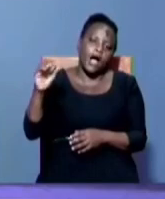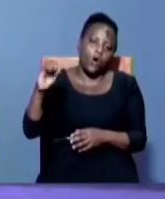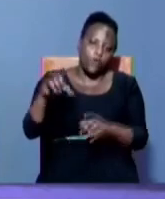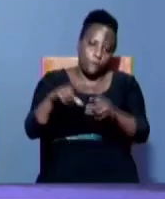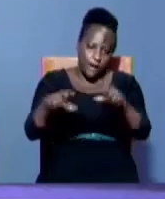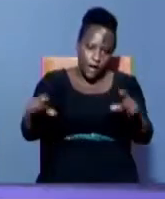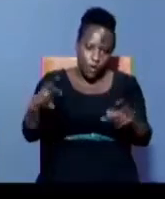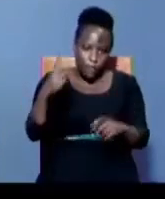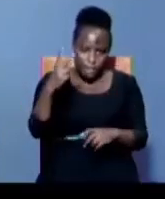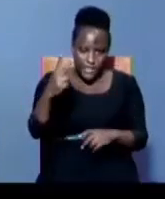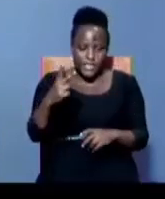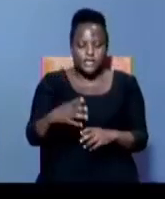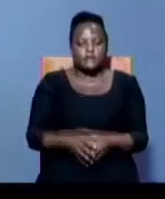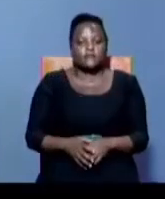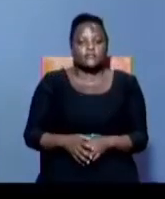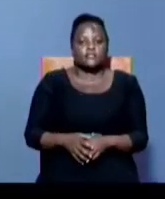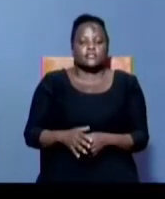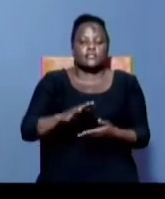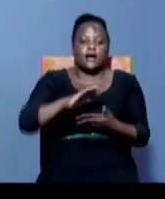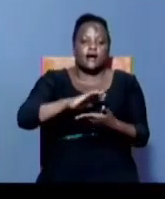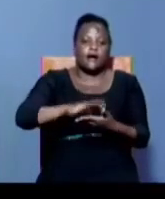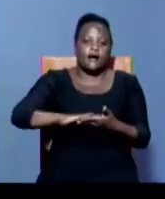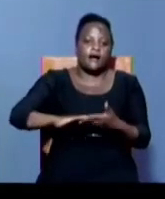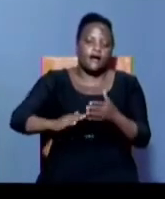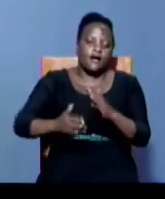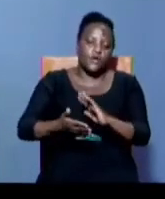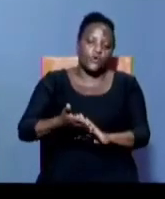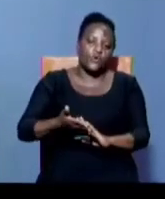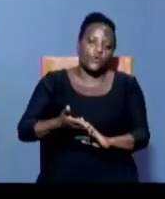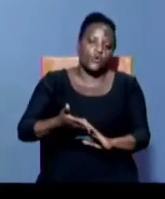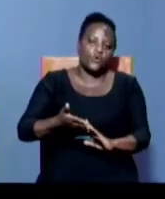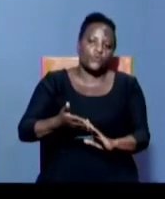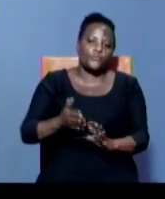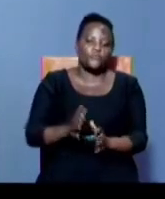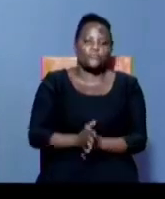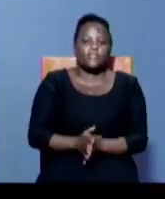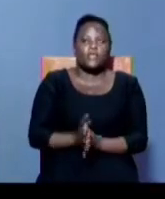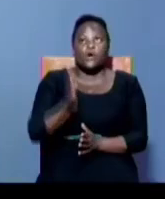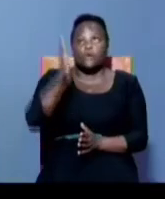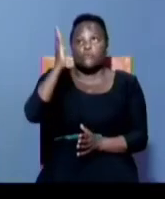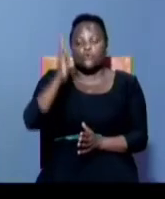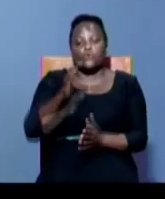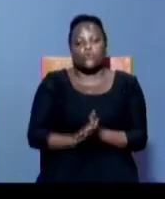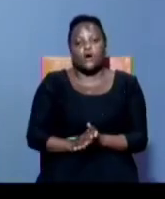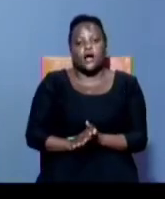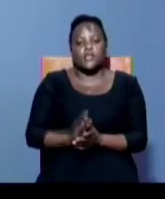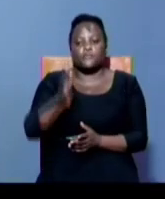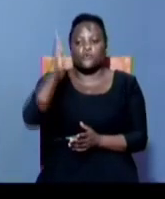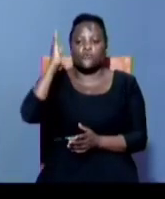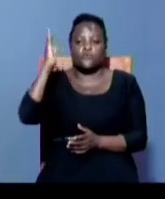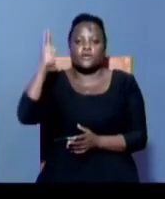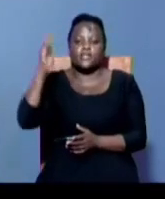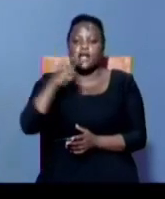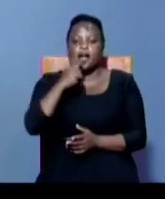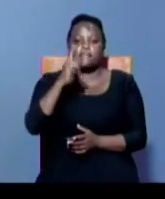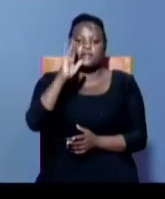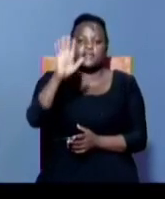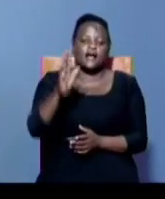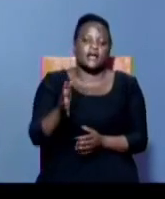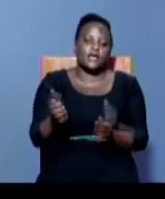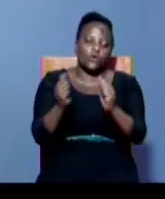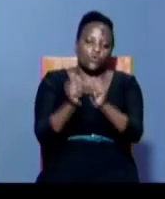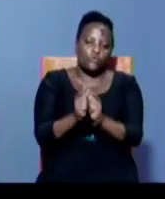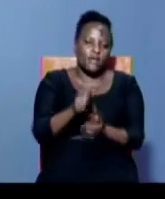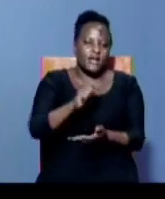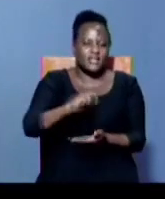Na utaikuta kwenye Kumbukumbu la Torati sura ya 4 mstari wa 13. Mungu alipohubiri zile amri zake 10, akaziandika